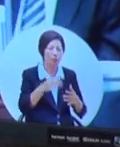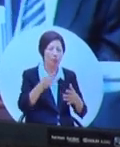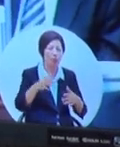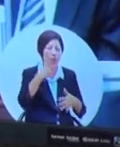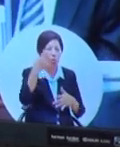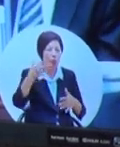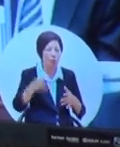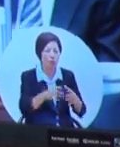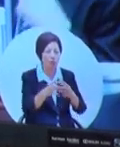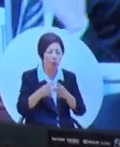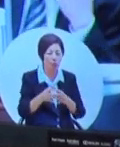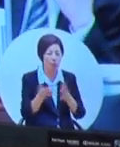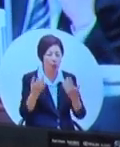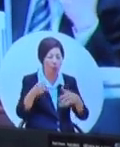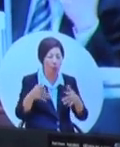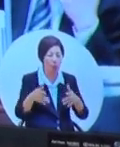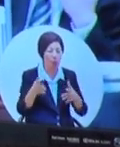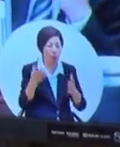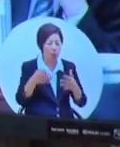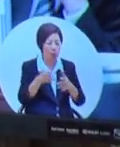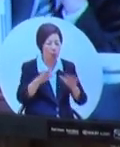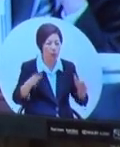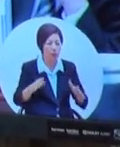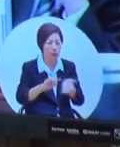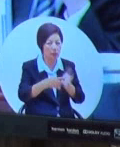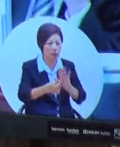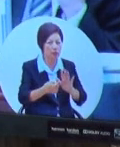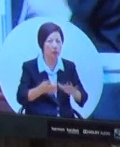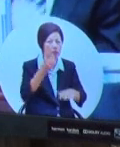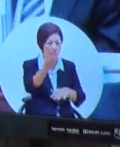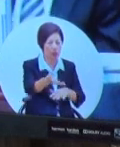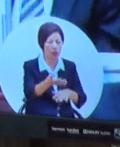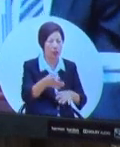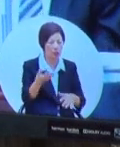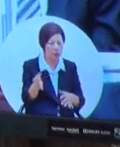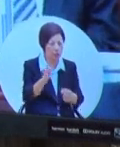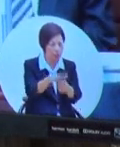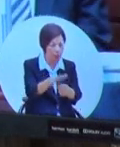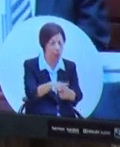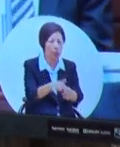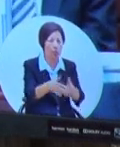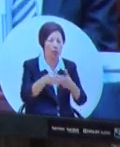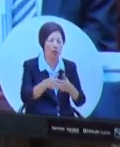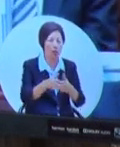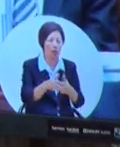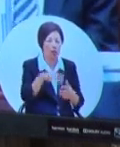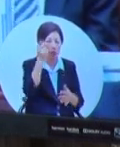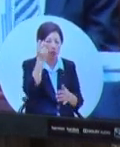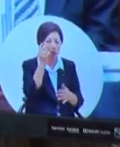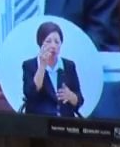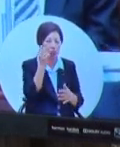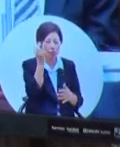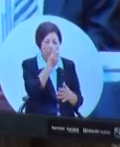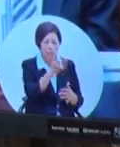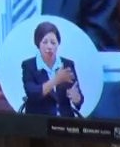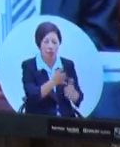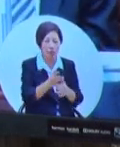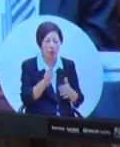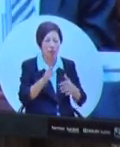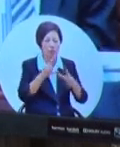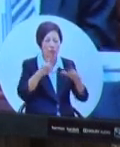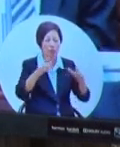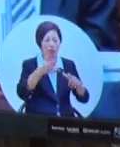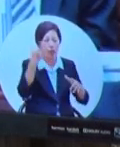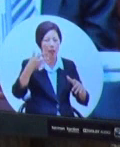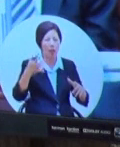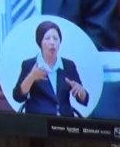演有一个舞台，以及得到一些经费的赞助。我想除了调查办这个文化的开创之外，